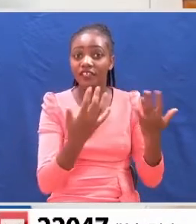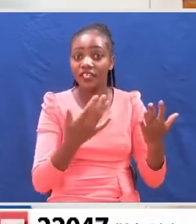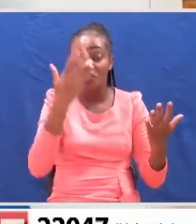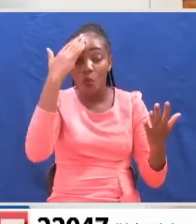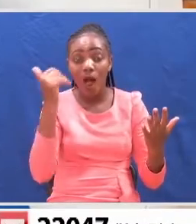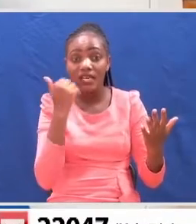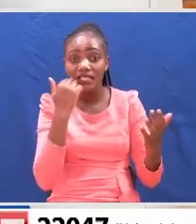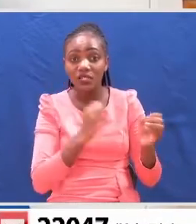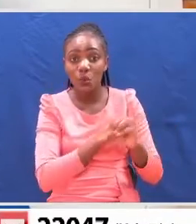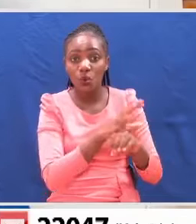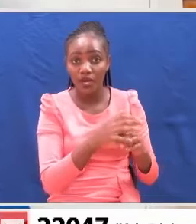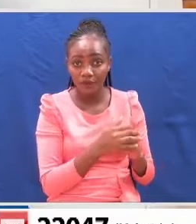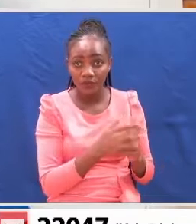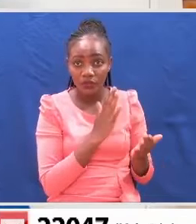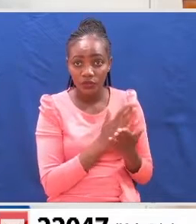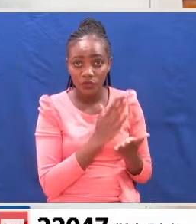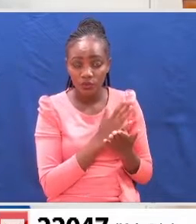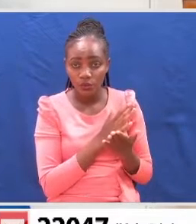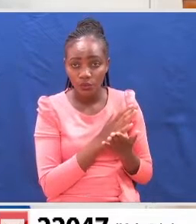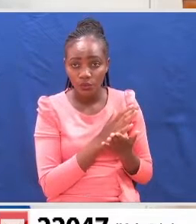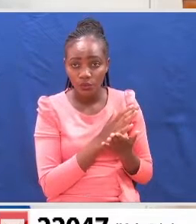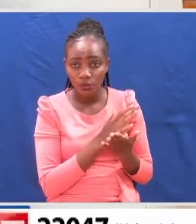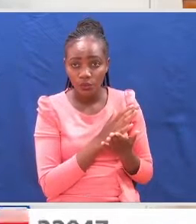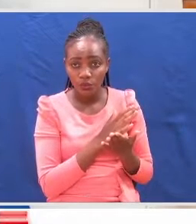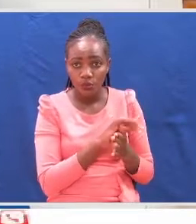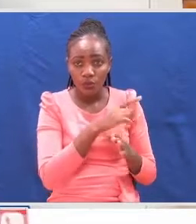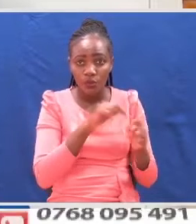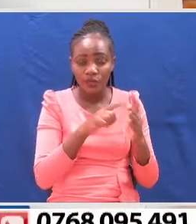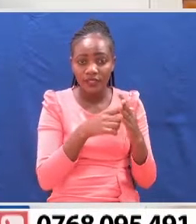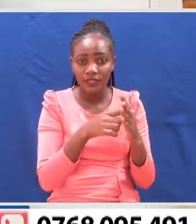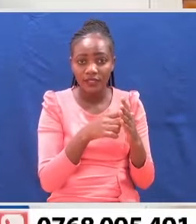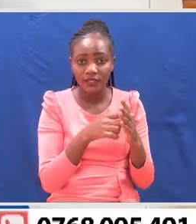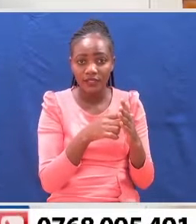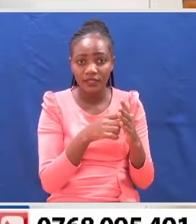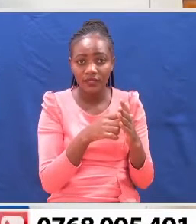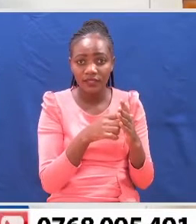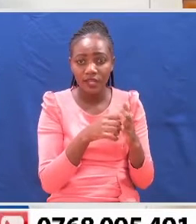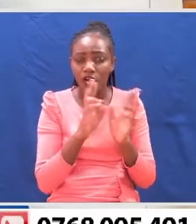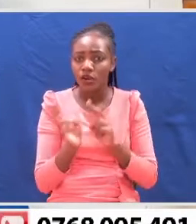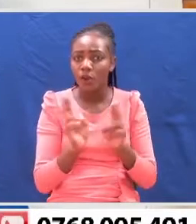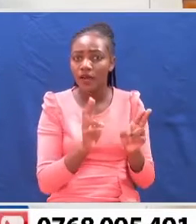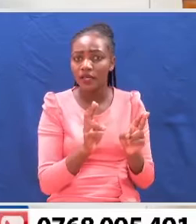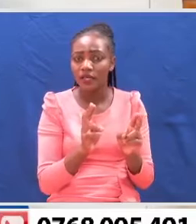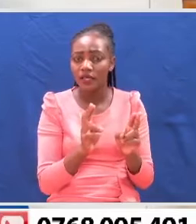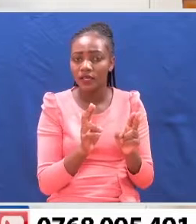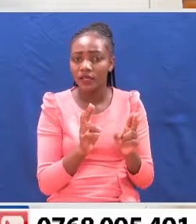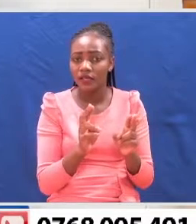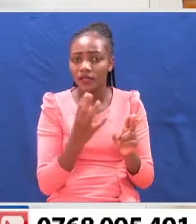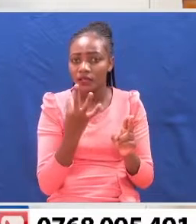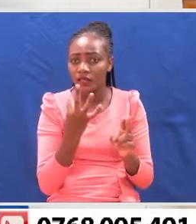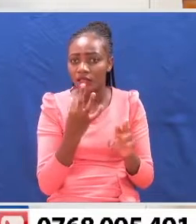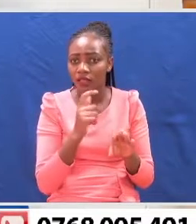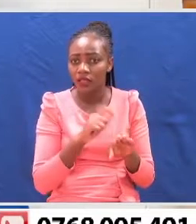tunafanya vikao vyetu. Ilikuwa tulianza kama kawaida huwa tunakaa mara tatu